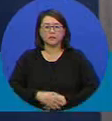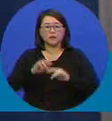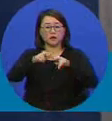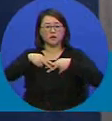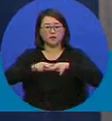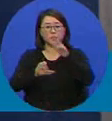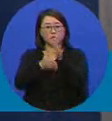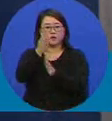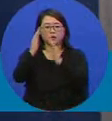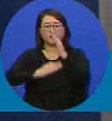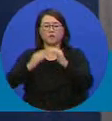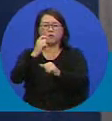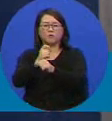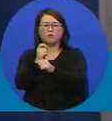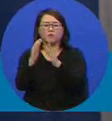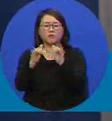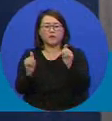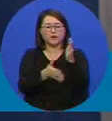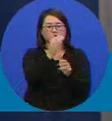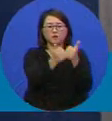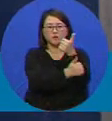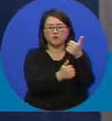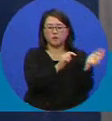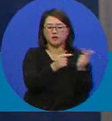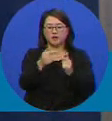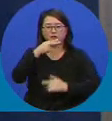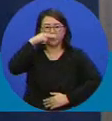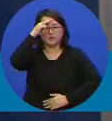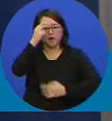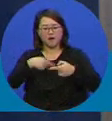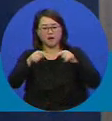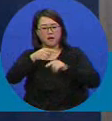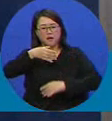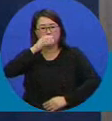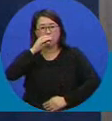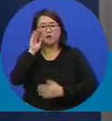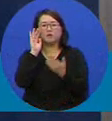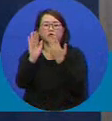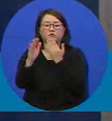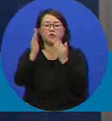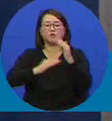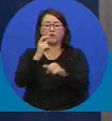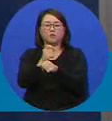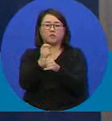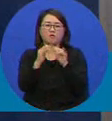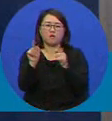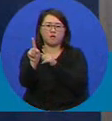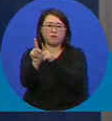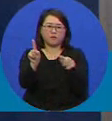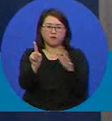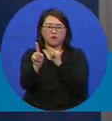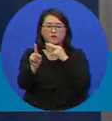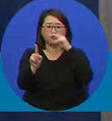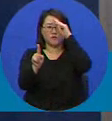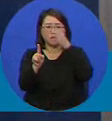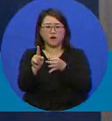남원시 공무원들과 시의원들이 술자리를 가진 뒤 공무원 한 명이 술값을 모두 계산한 사실이 뒤늦게